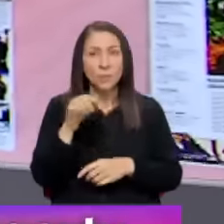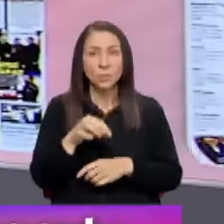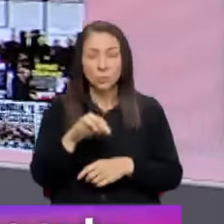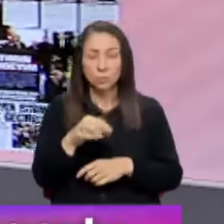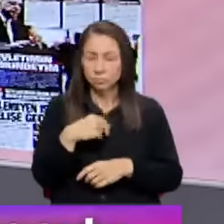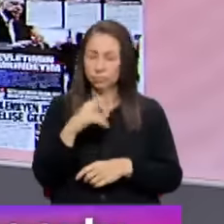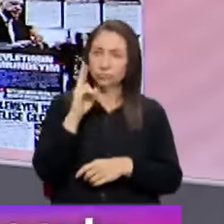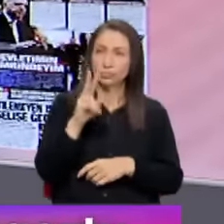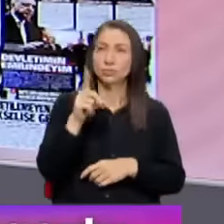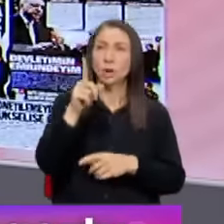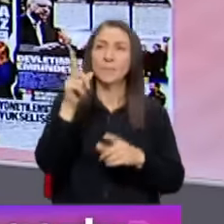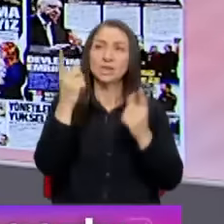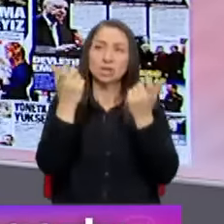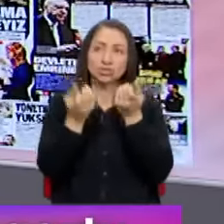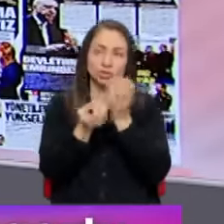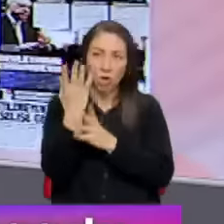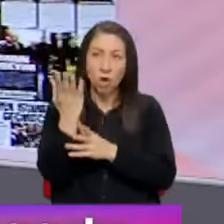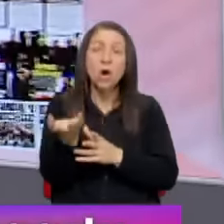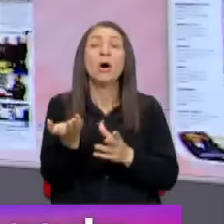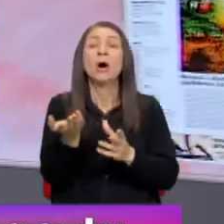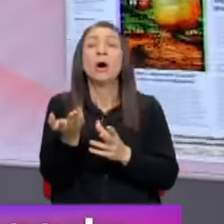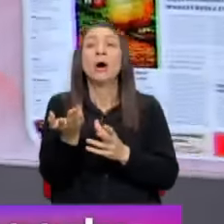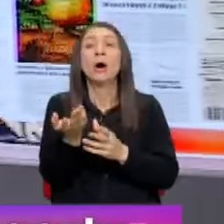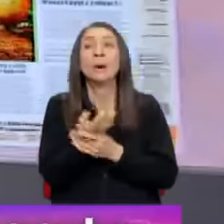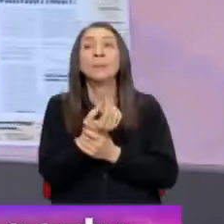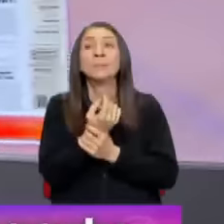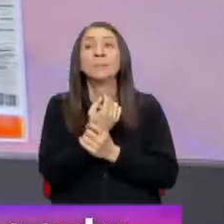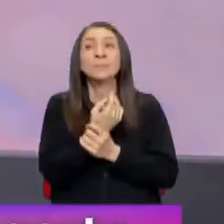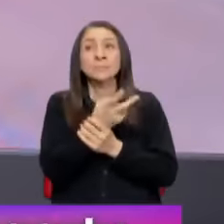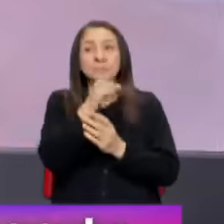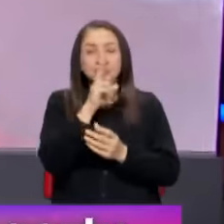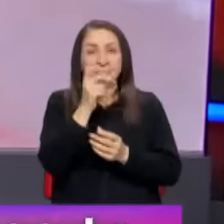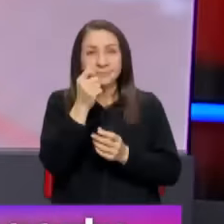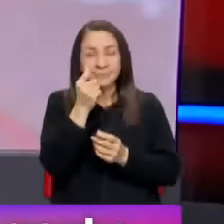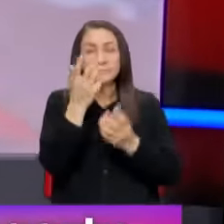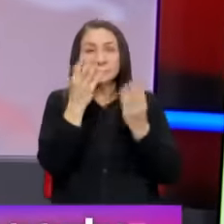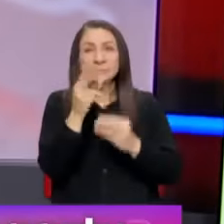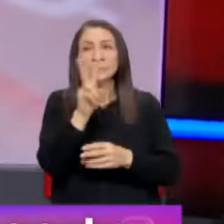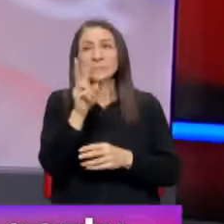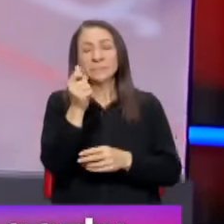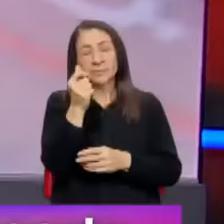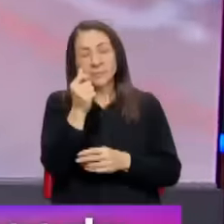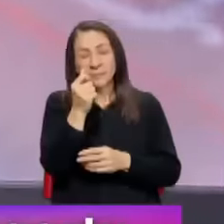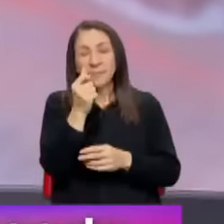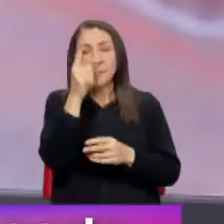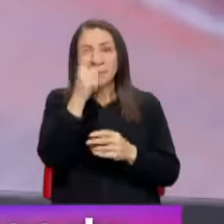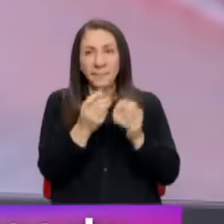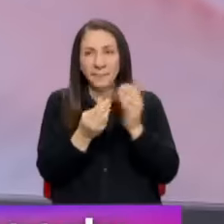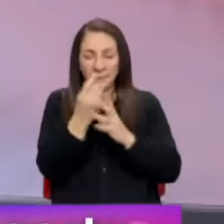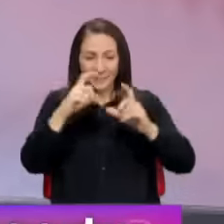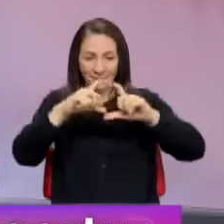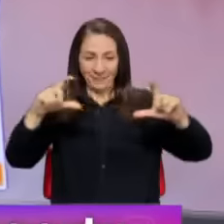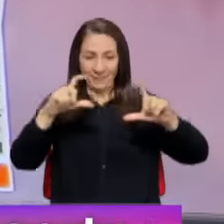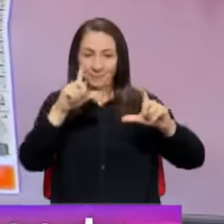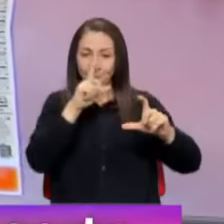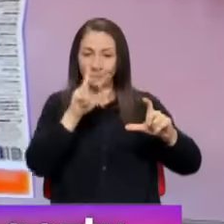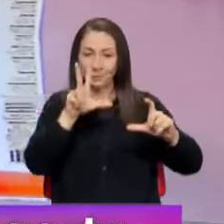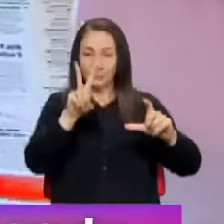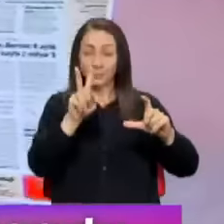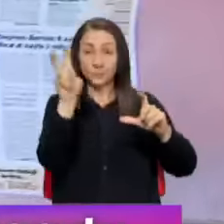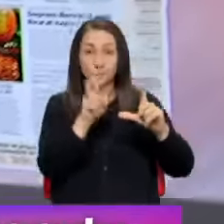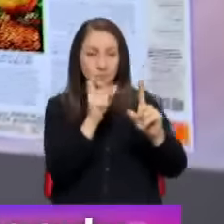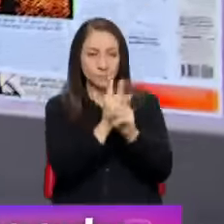karşımızda şöyle bir durum var. İşte 200 lira oldu 20 lira. İlk çıktığında 132